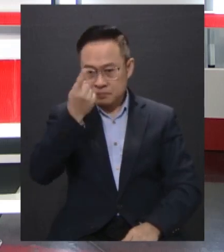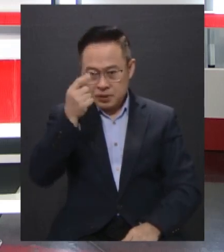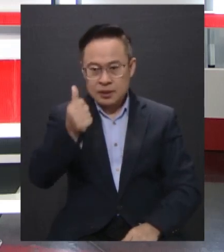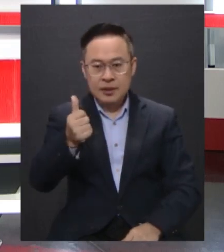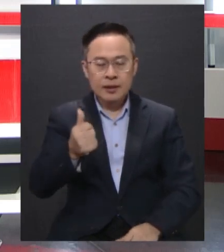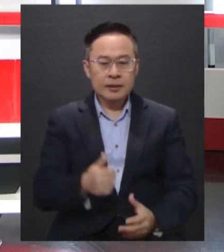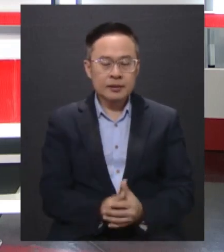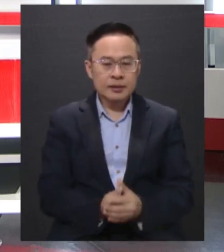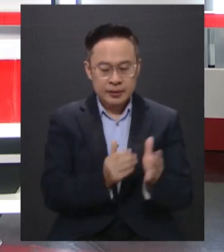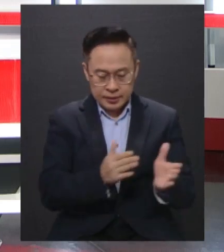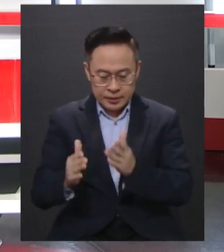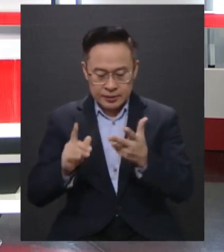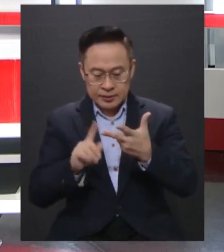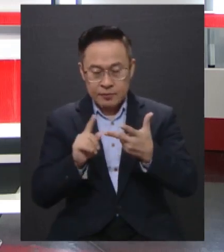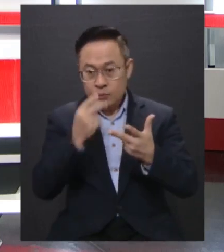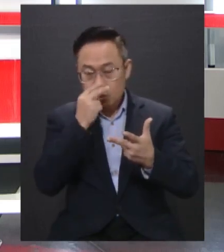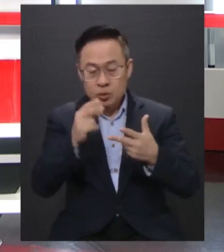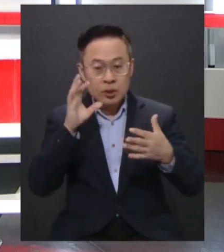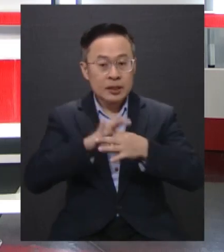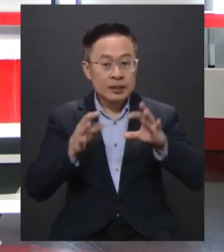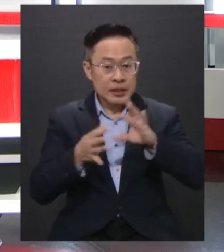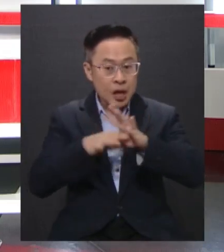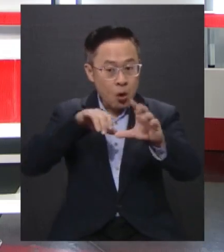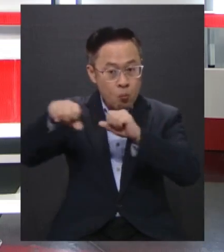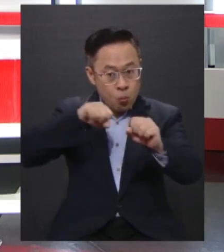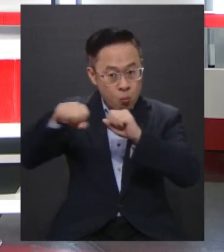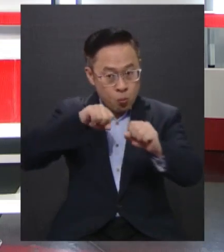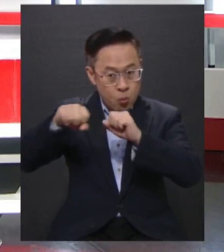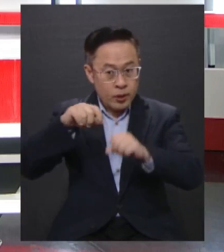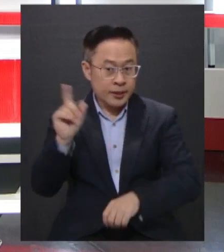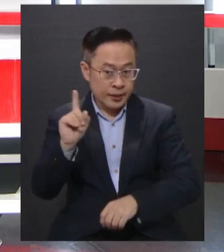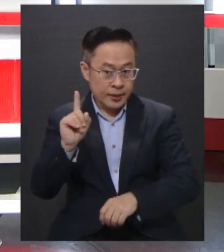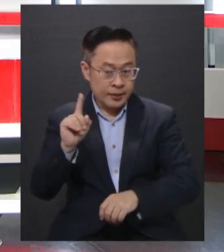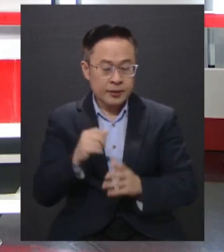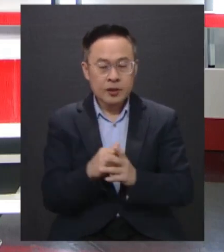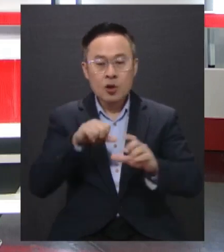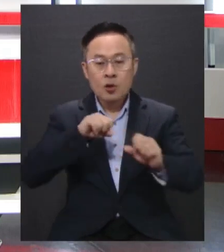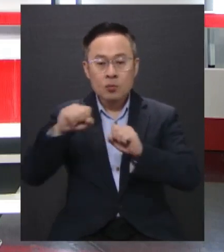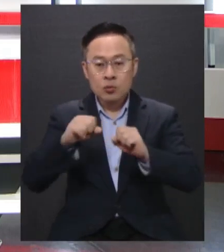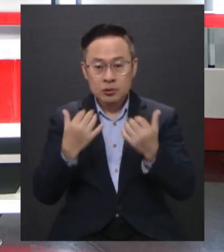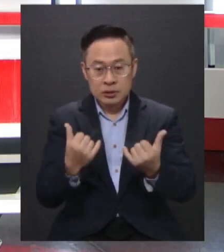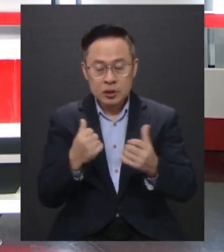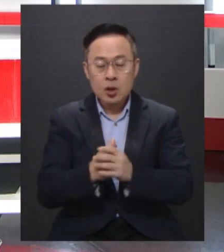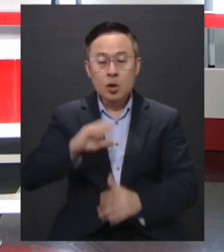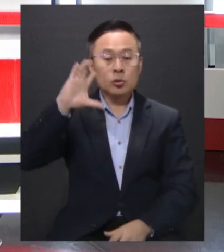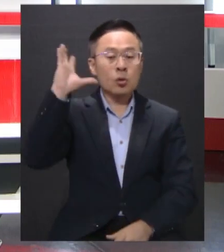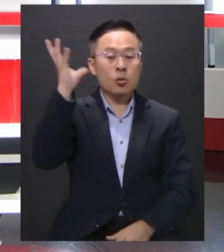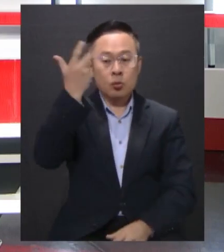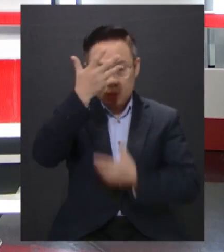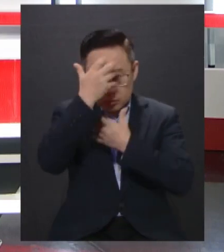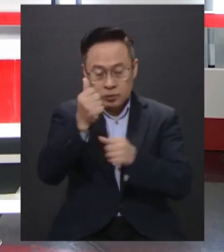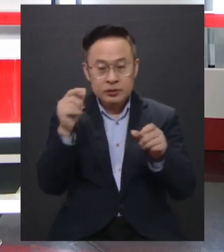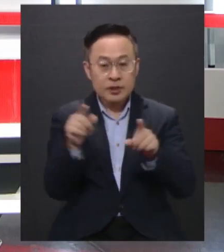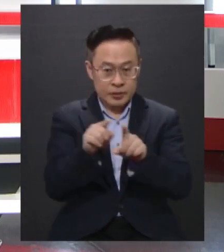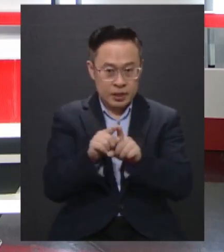ทีนี้คุณผู้ชมคะเราพูดถึงอีกหนึ่งชนิดกีฬาก็คือมวยนั่นเองแน่นอนค่ะว่าเป็นกีฬาที่ทั่วโลกเนี่ยก็ให้ความสนใจ